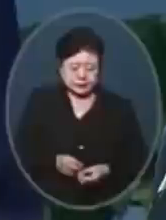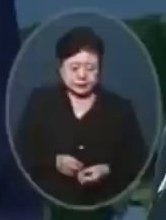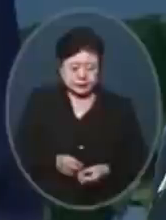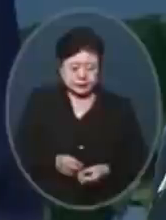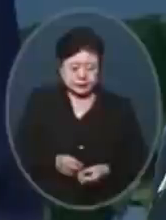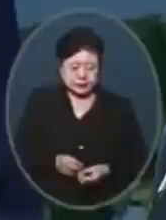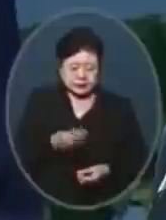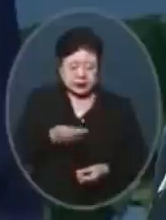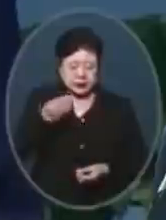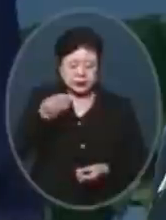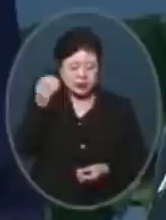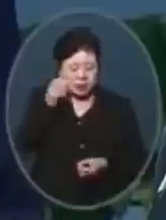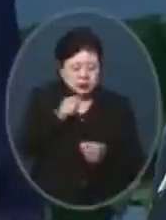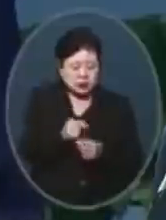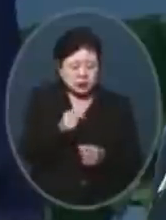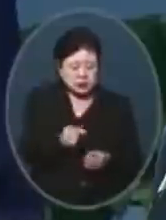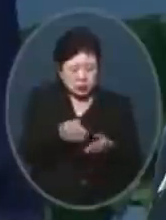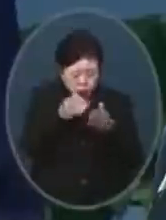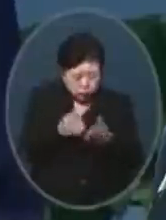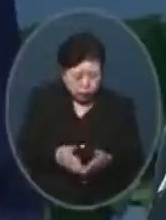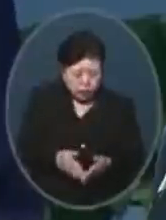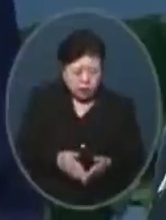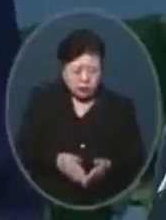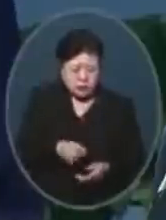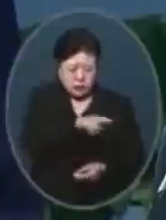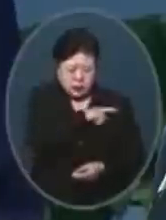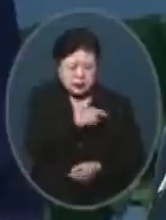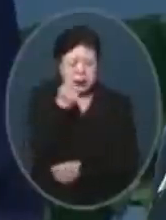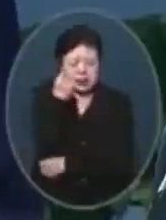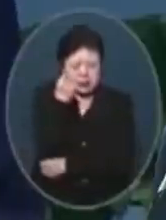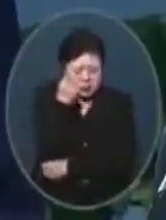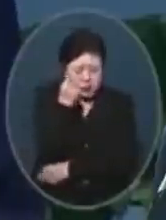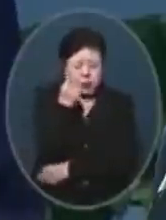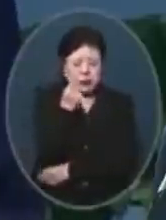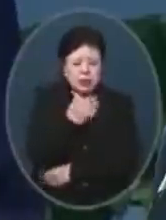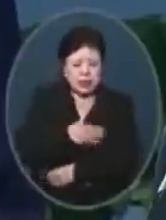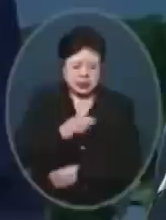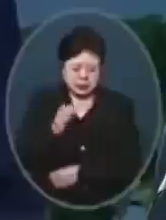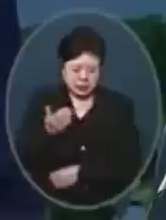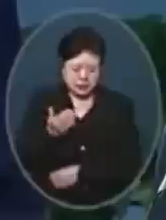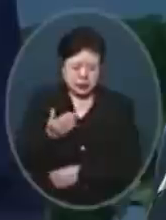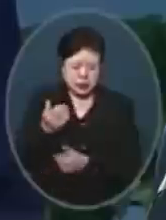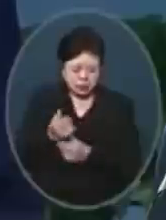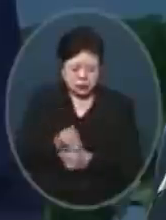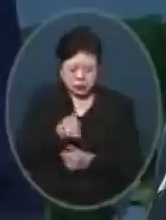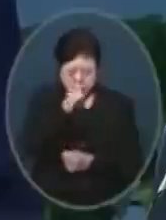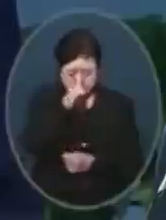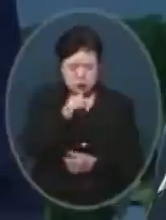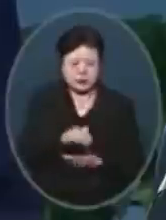사차원의 영성을 통해서 가장 근본을 붙잡고 있으면